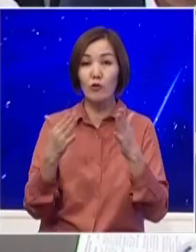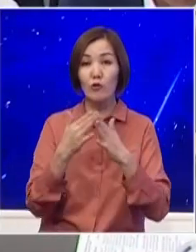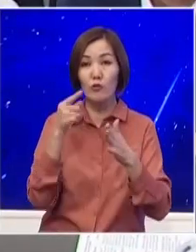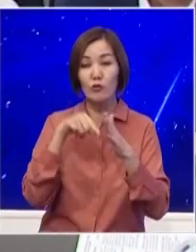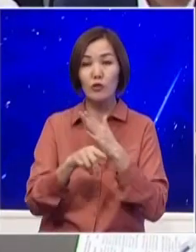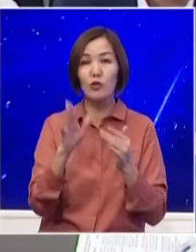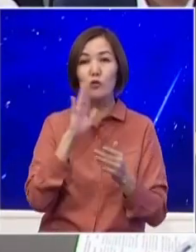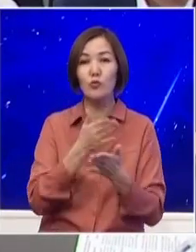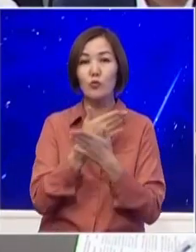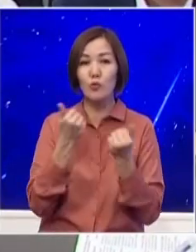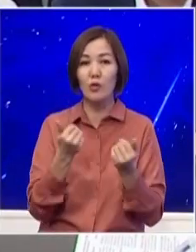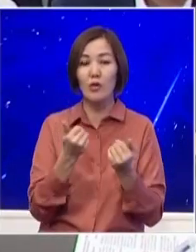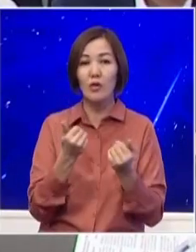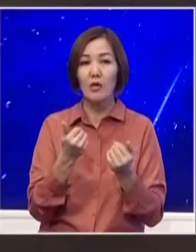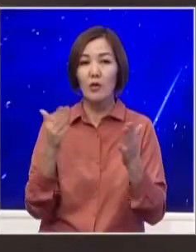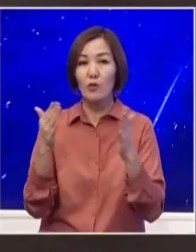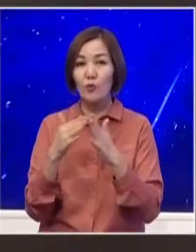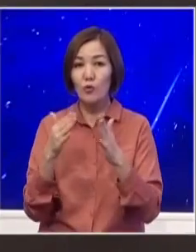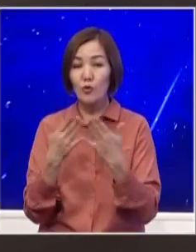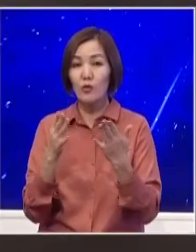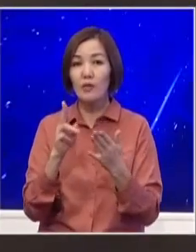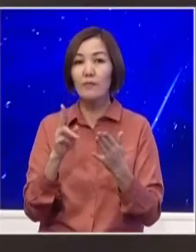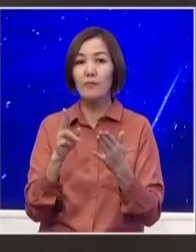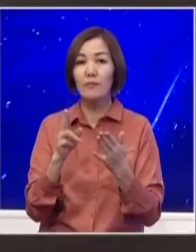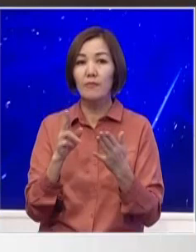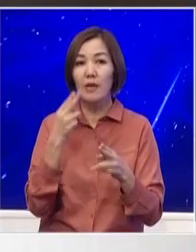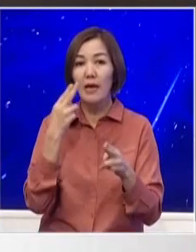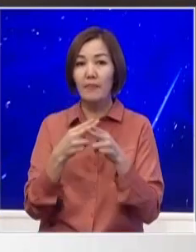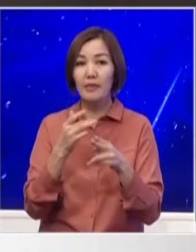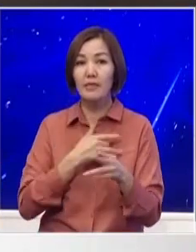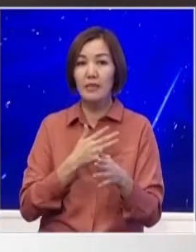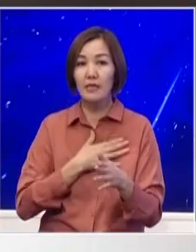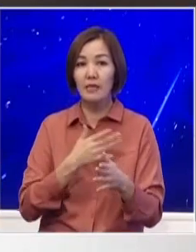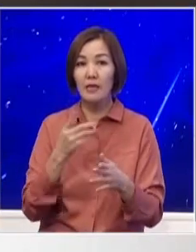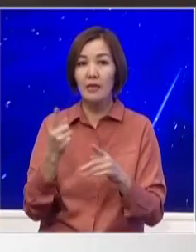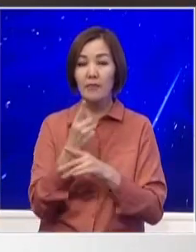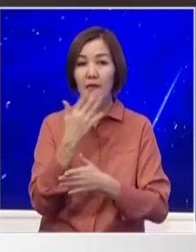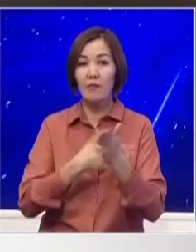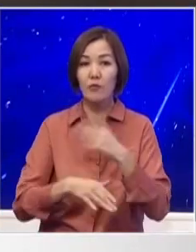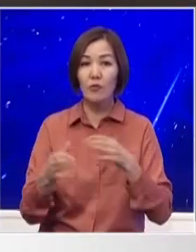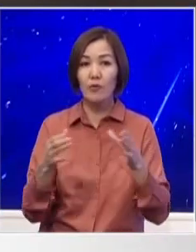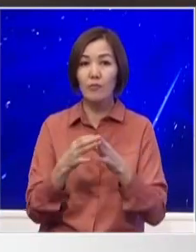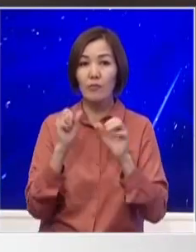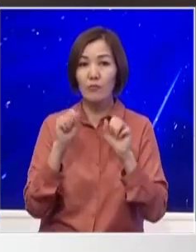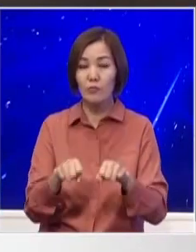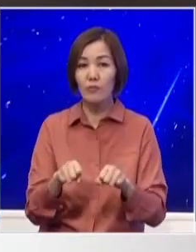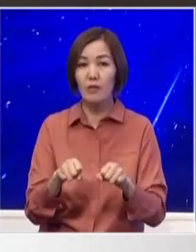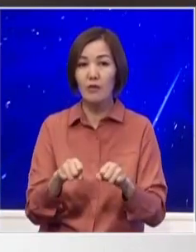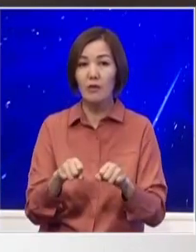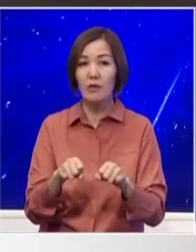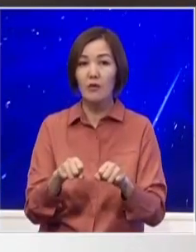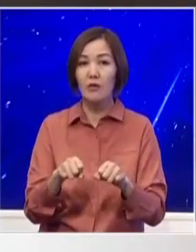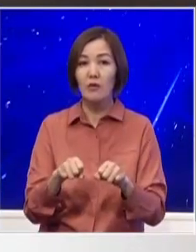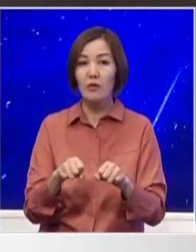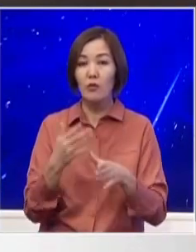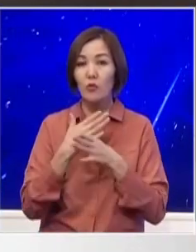Бұл сіздің үйіңіз, сіздің атыңызда ма әпкеңіздің атында? Әпкесінің атында. Инвалид бірінші группа отбасы, ол кісі емейді, бірақ